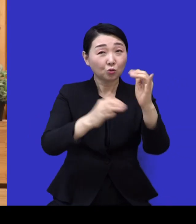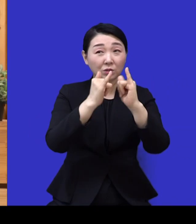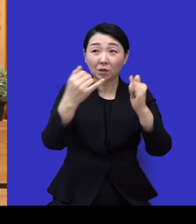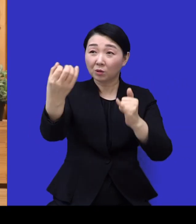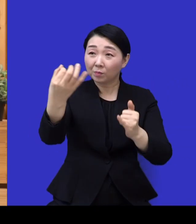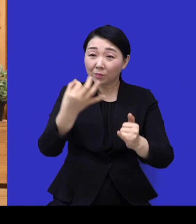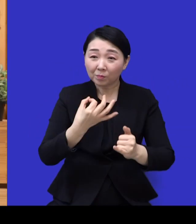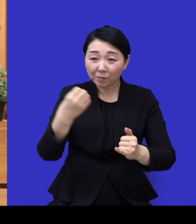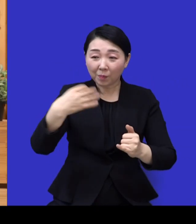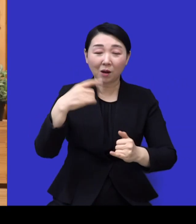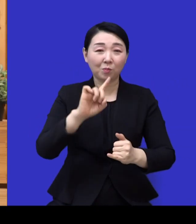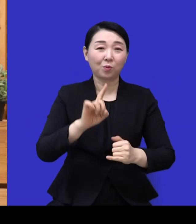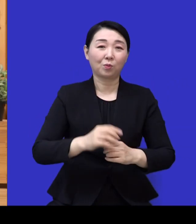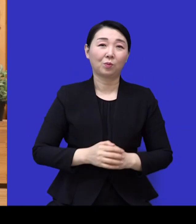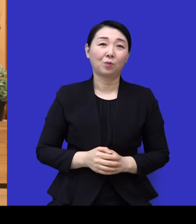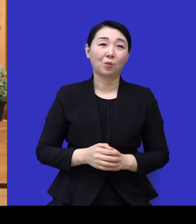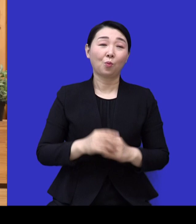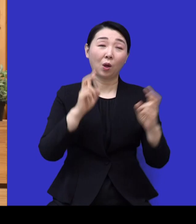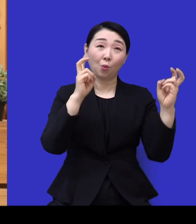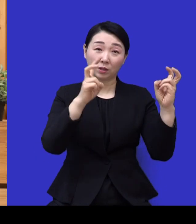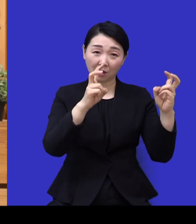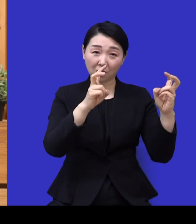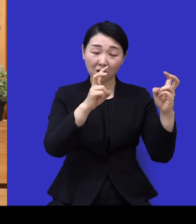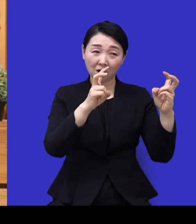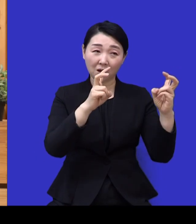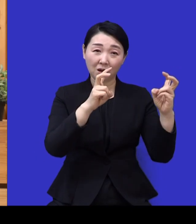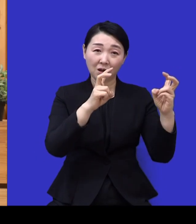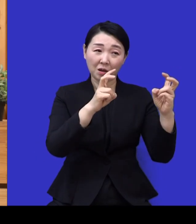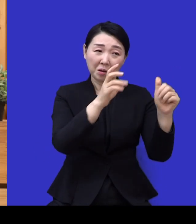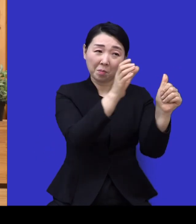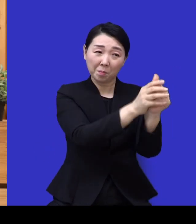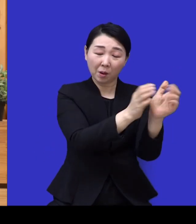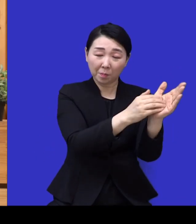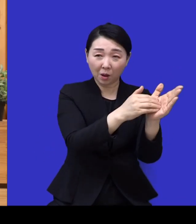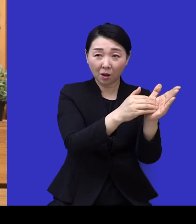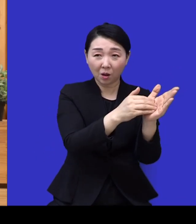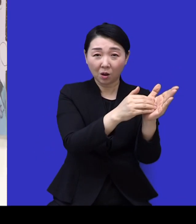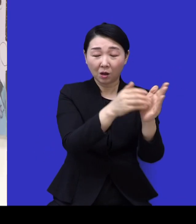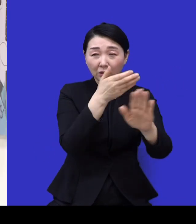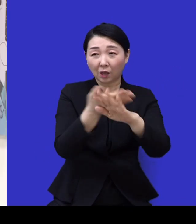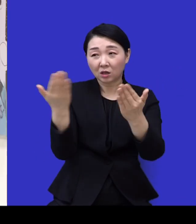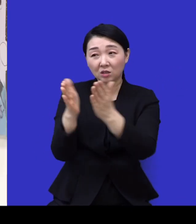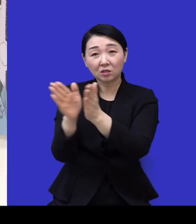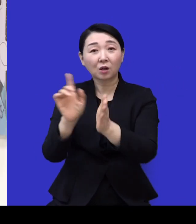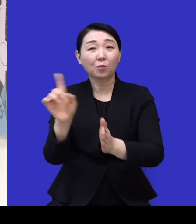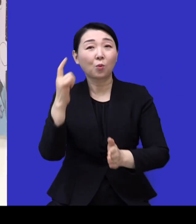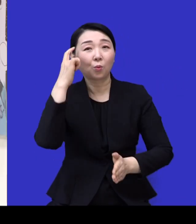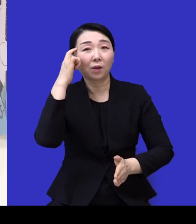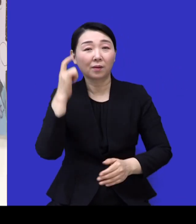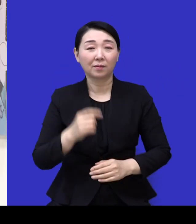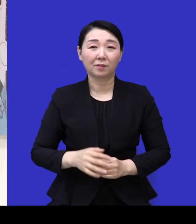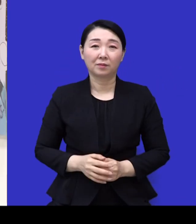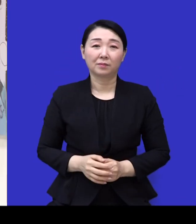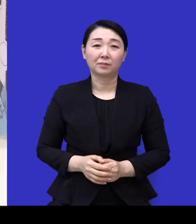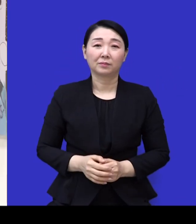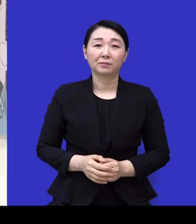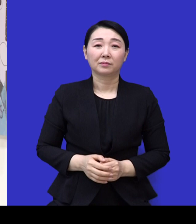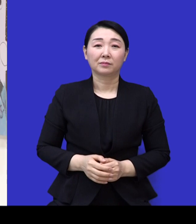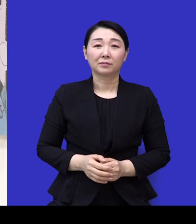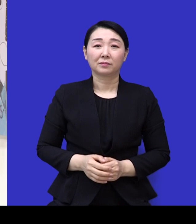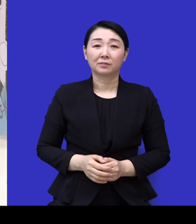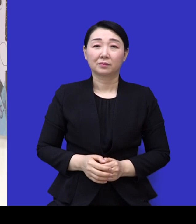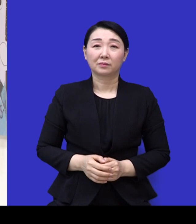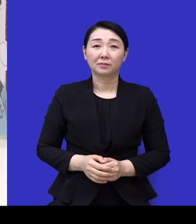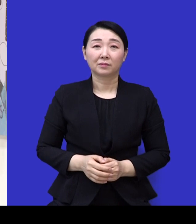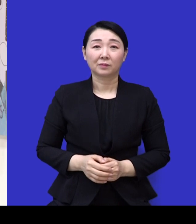키웠는데 그렇죠. 이걸 내려놓으면서 복음을 전하는 일을 하냐라고 일반적으로 생각할 것 같거든요. 제가 뭐